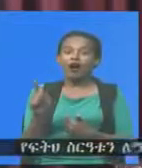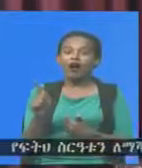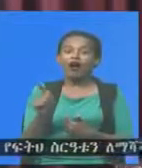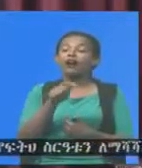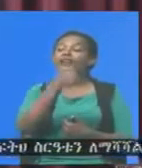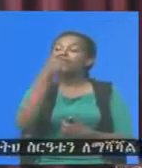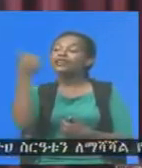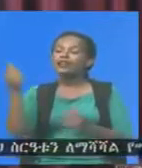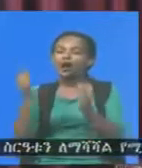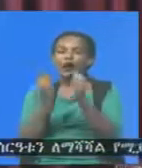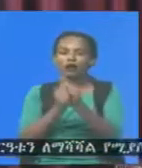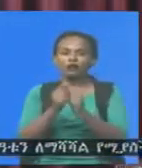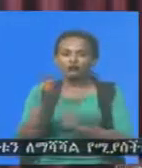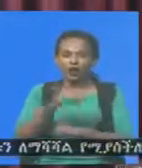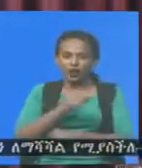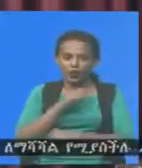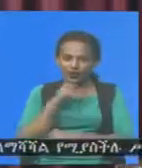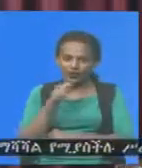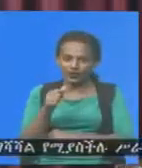ከሌላ ጋር ሳይሆን